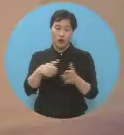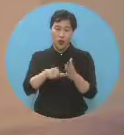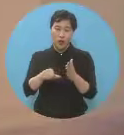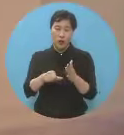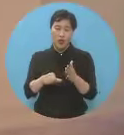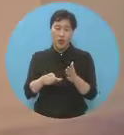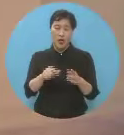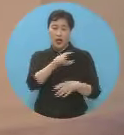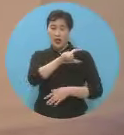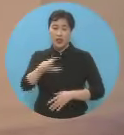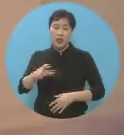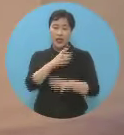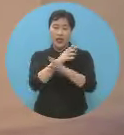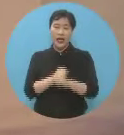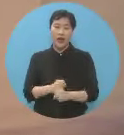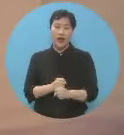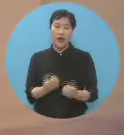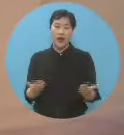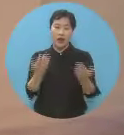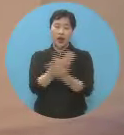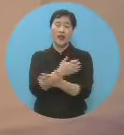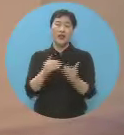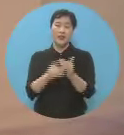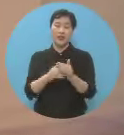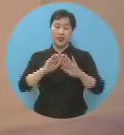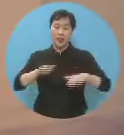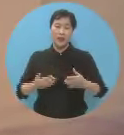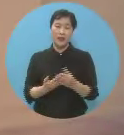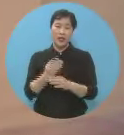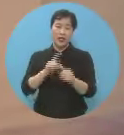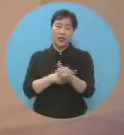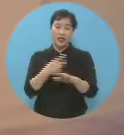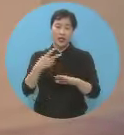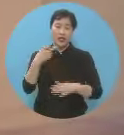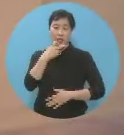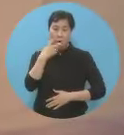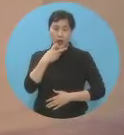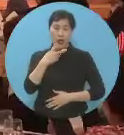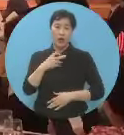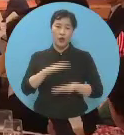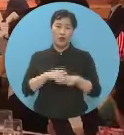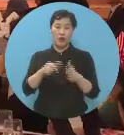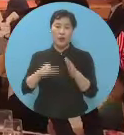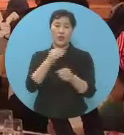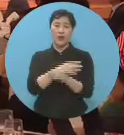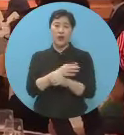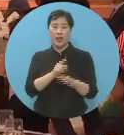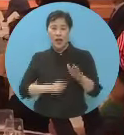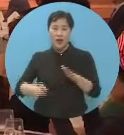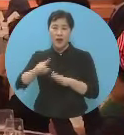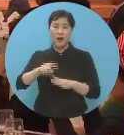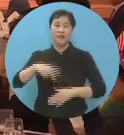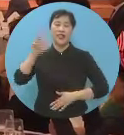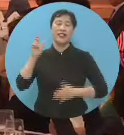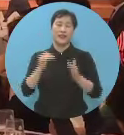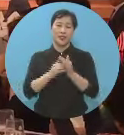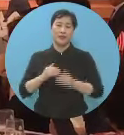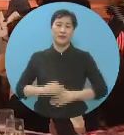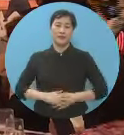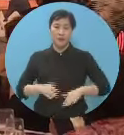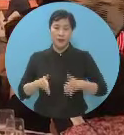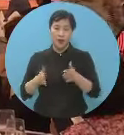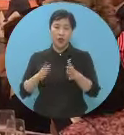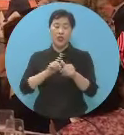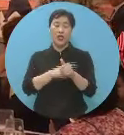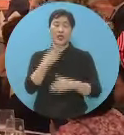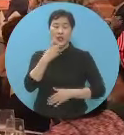직거래 양해각서를 교환하고 전남산 천일염과 농수산물 사먹기에 앞장설 것을 다짐했습니다.